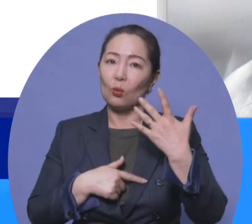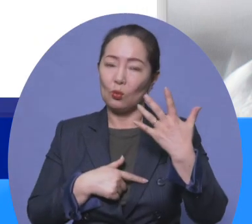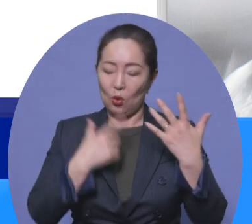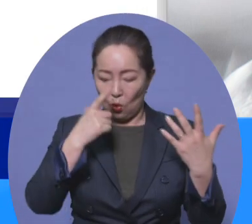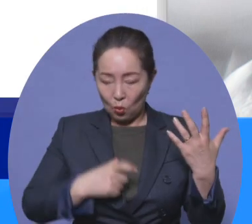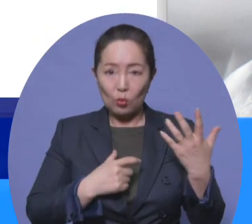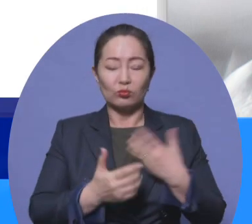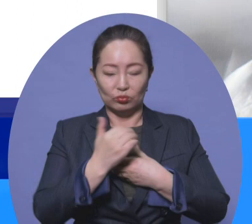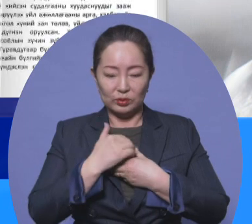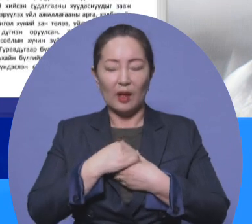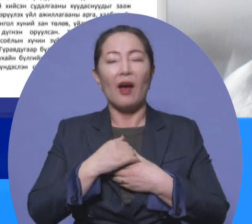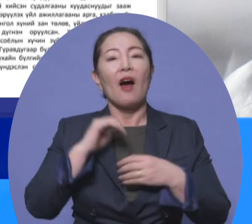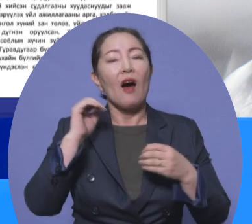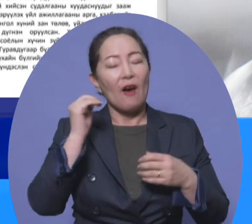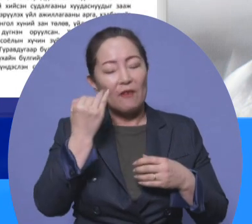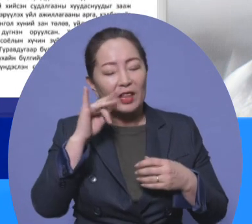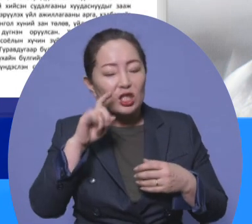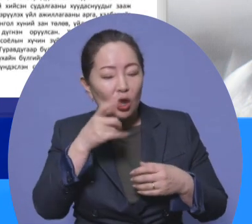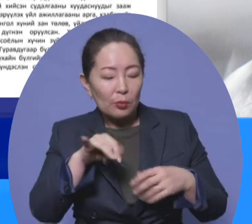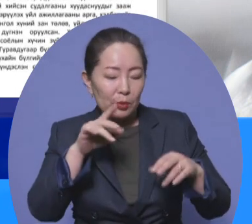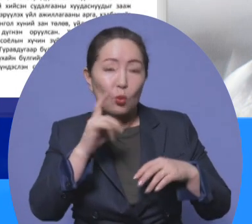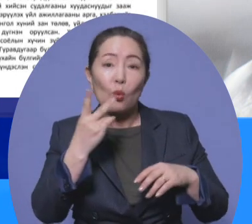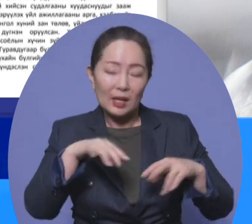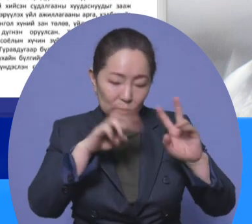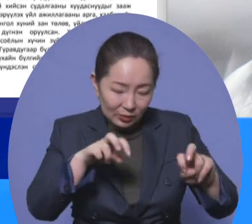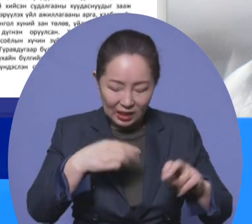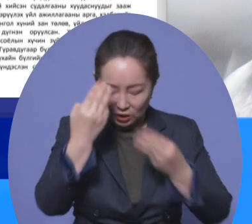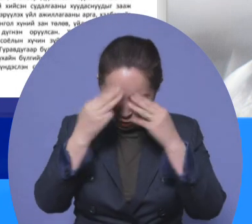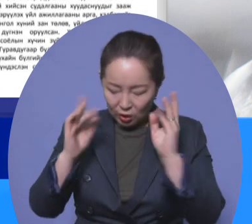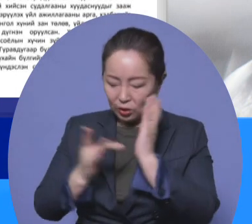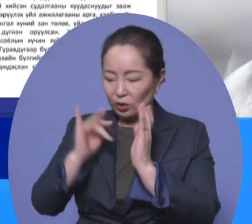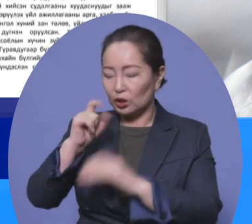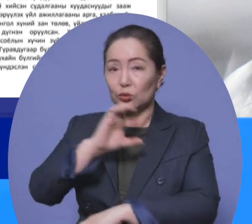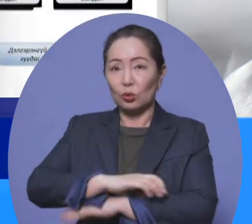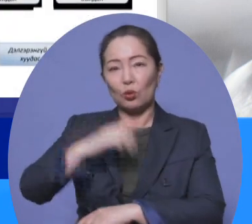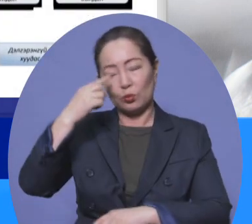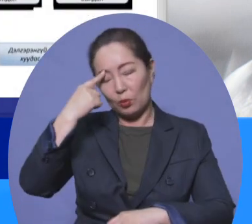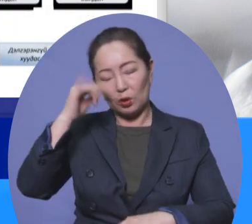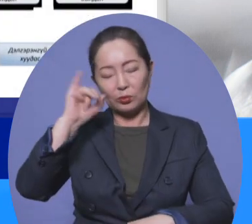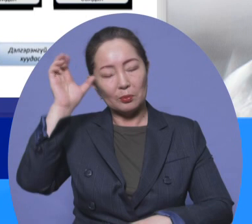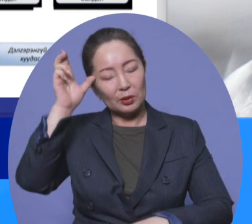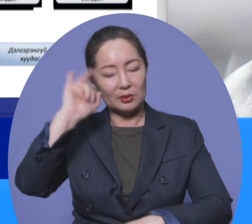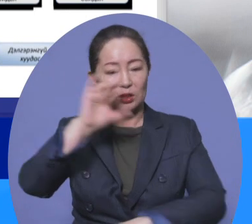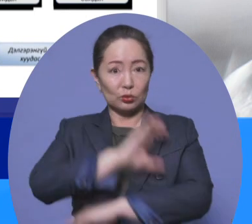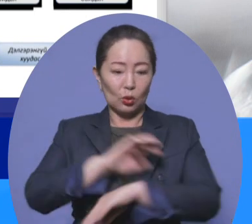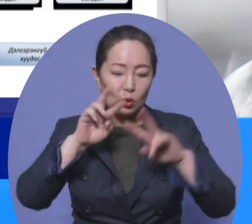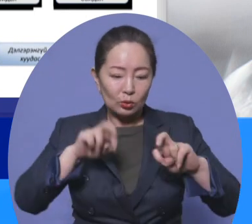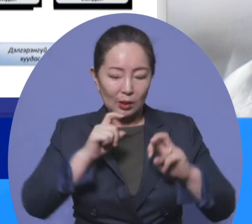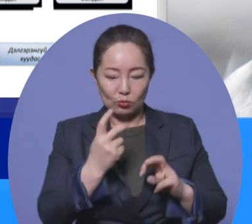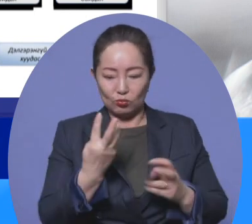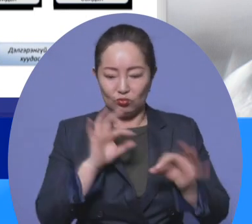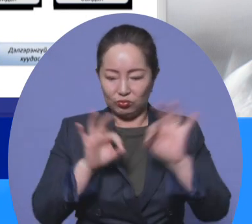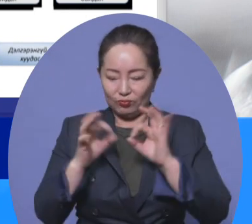бүрэлдэхүүнтэй философи хүрээлэнгийн судлаачид болоод шинжлэх ухааны технологийн их сургууль Монгол улсын боловсролын их сургуулийн